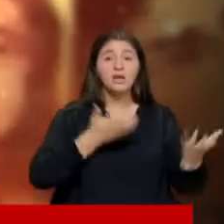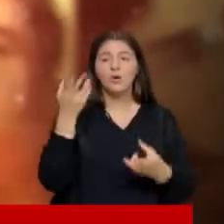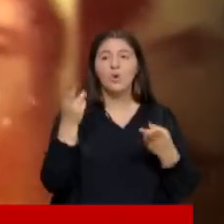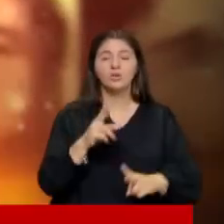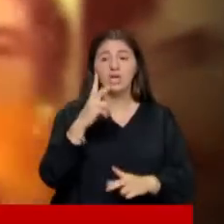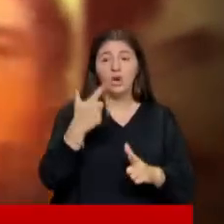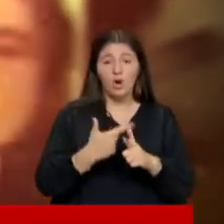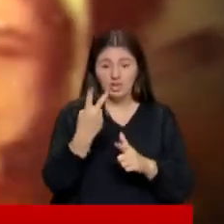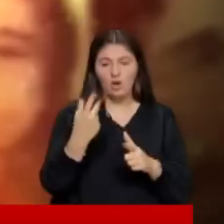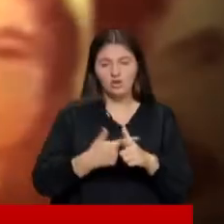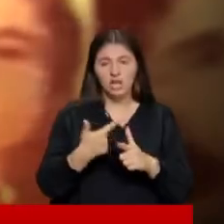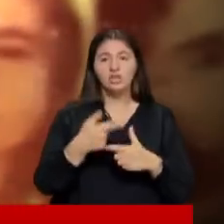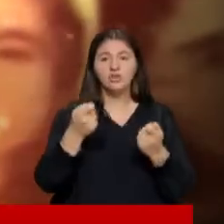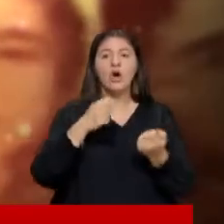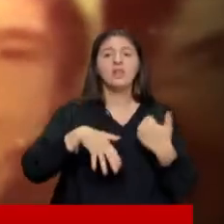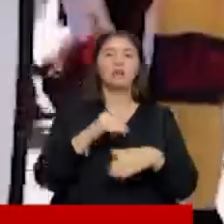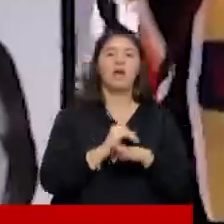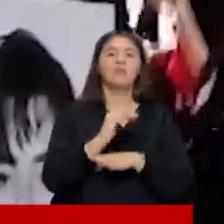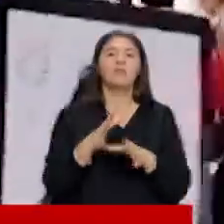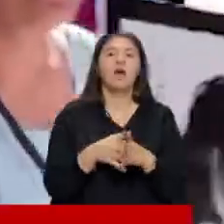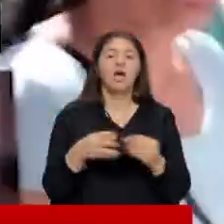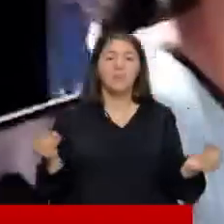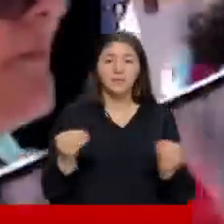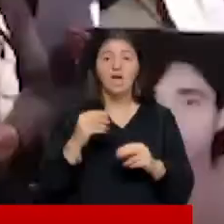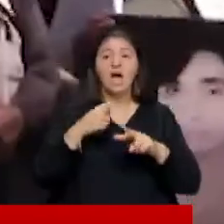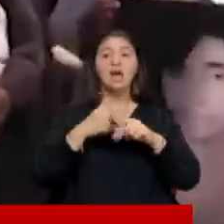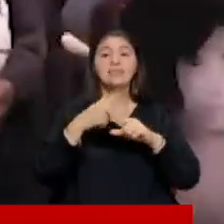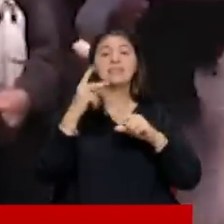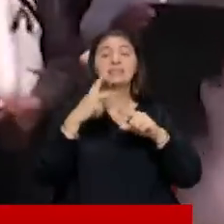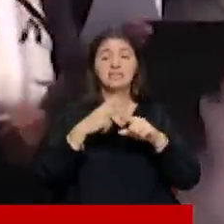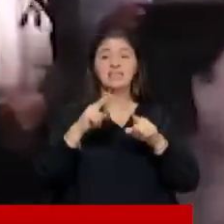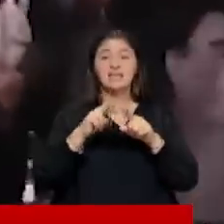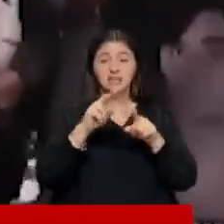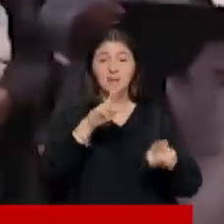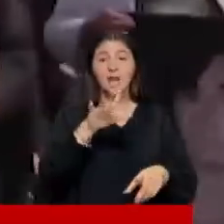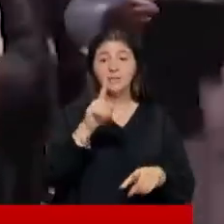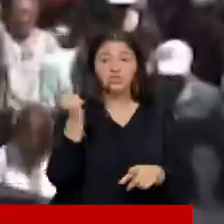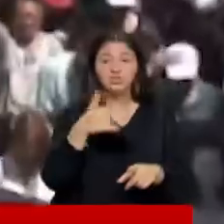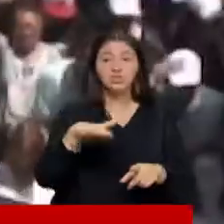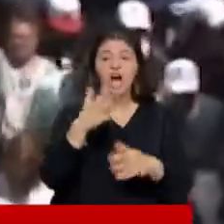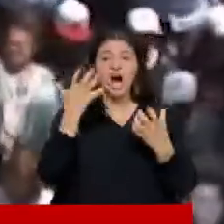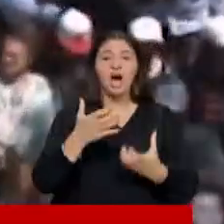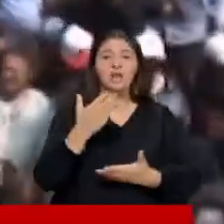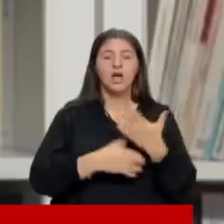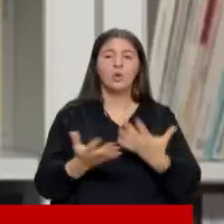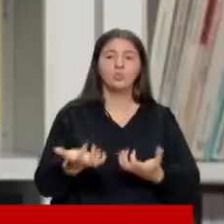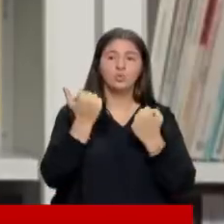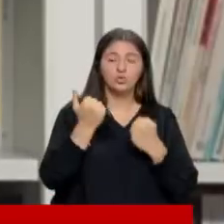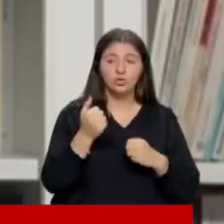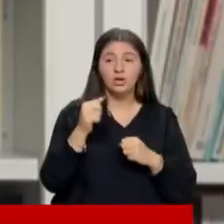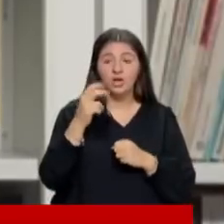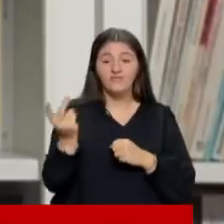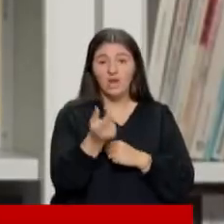verdi İki Otel çalışanı da olaylarda hayatını kaybetti Aziz Nesin gibi 51 kişi ise ağır yaralı kurtuldu